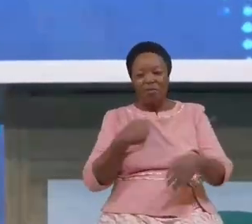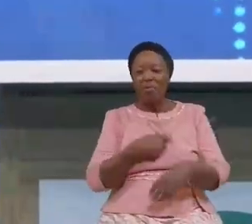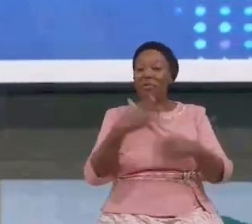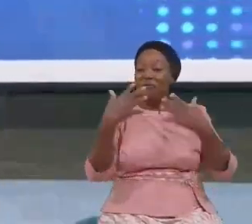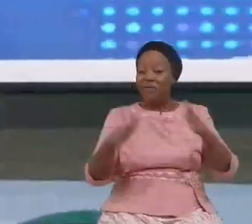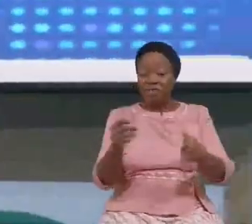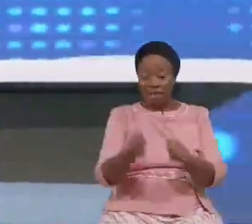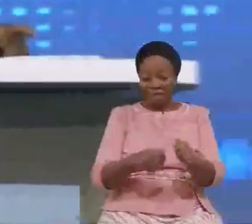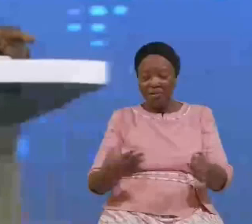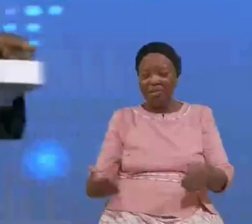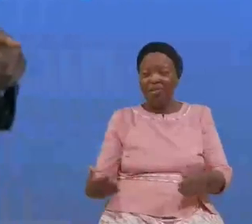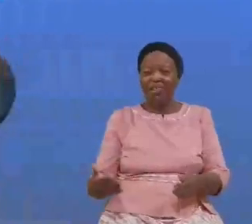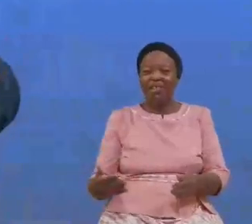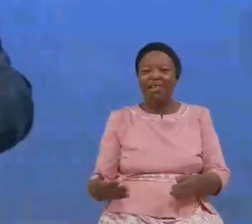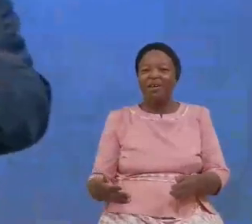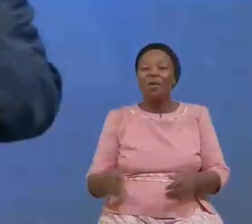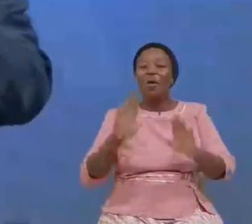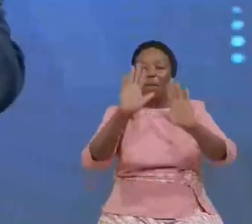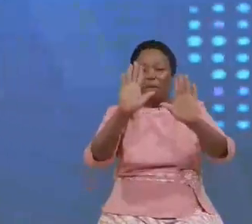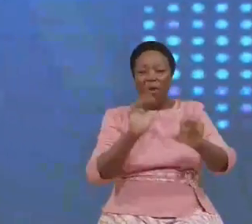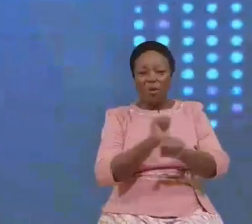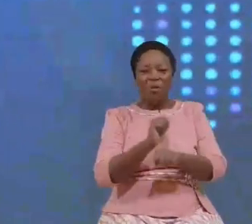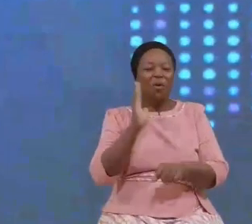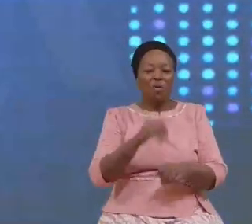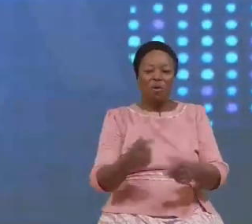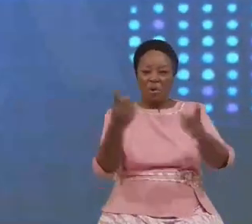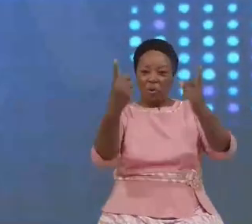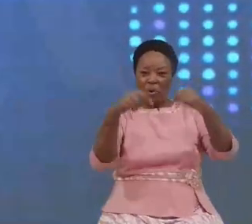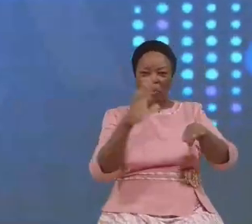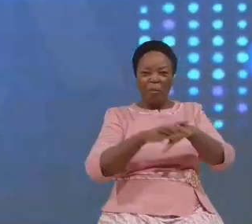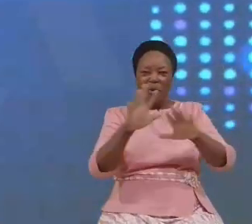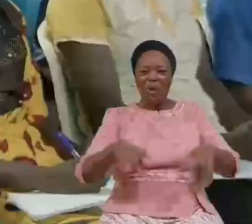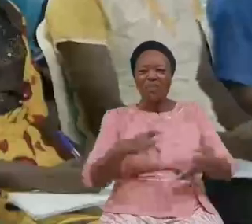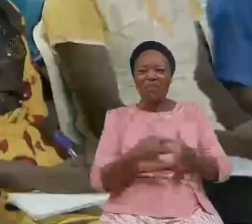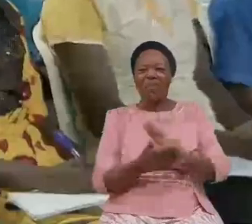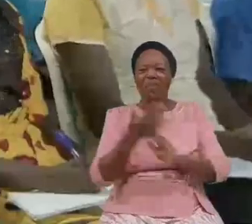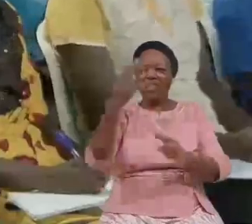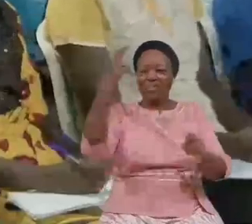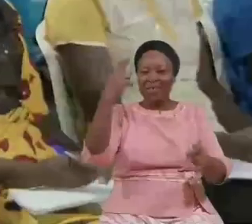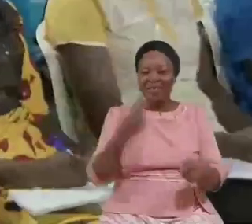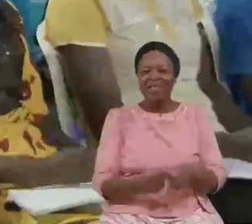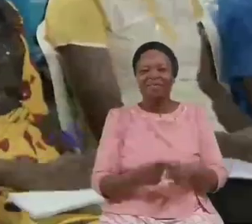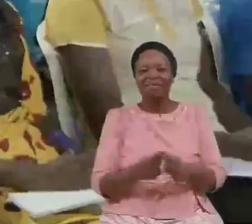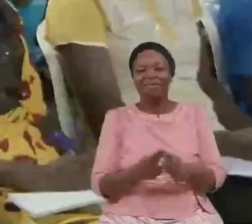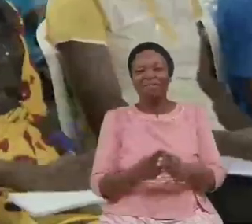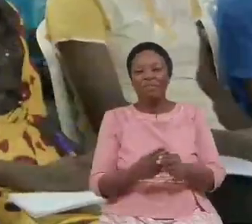tout miracle bactéries sur toi